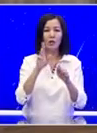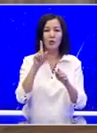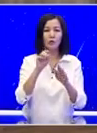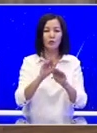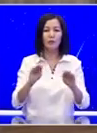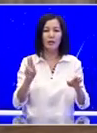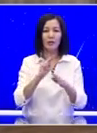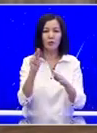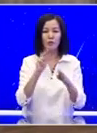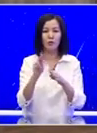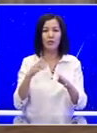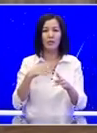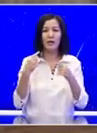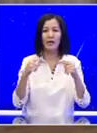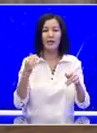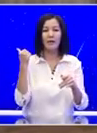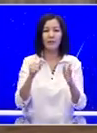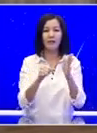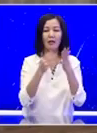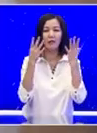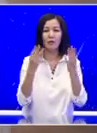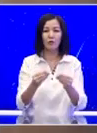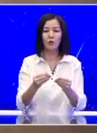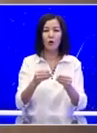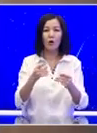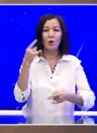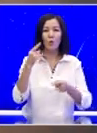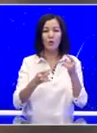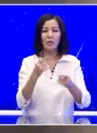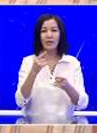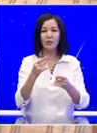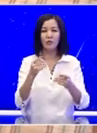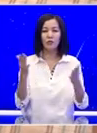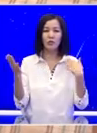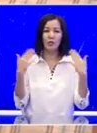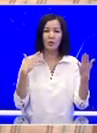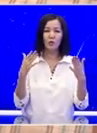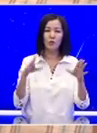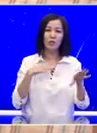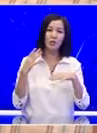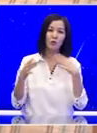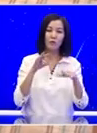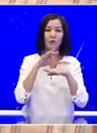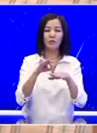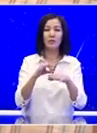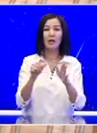бар. Ол оқушыларымен әр аптаның 6 күнінде онлайн жүйесімен жаттығу өткізеді. Соның алты тренировкасының